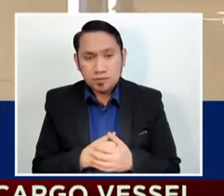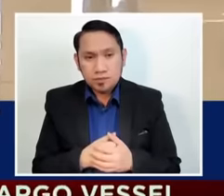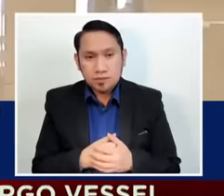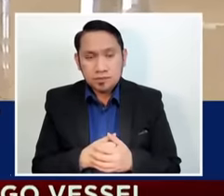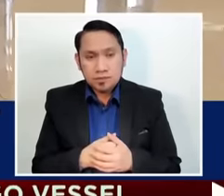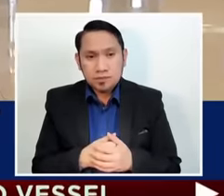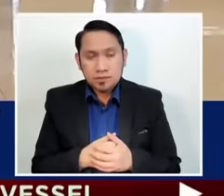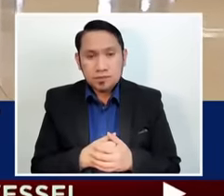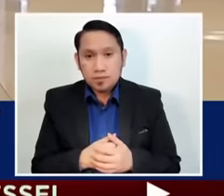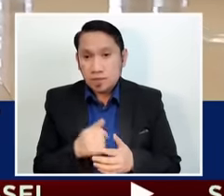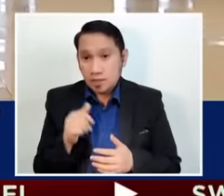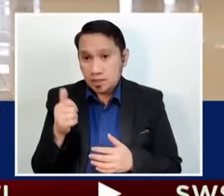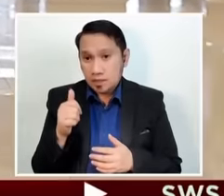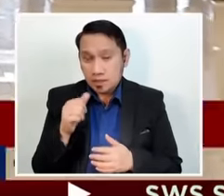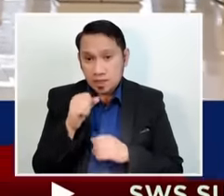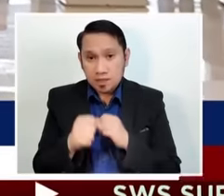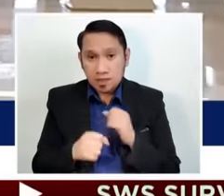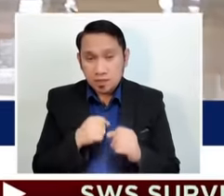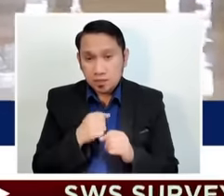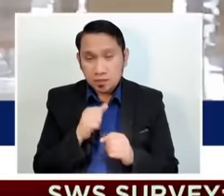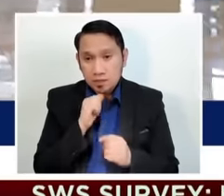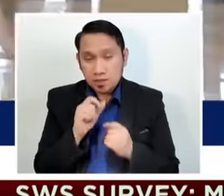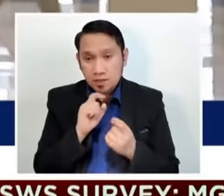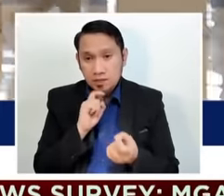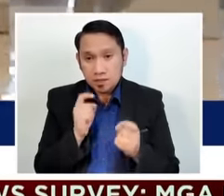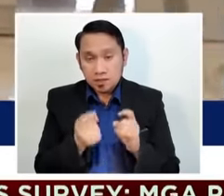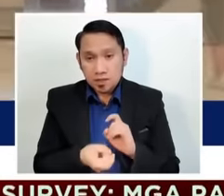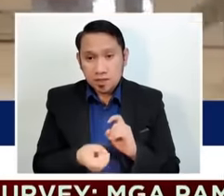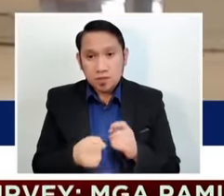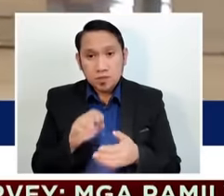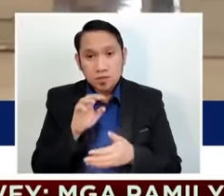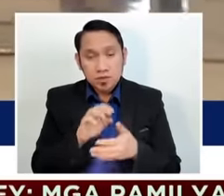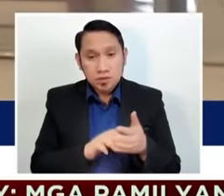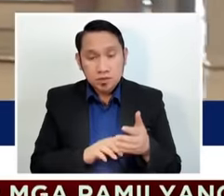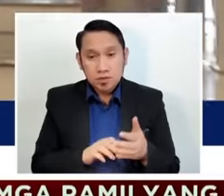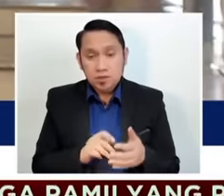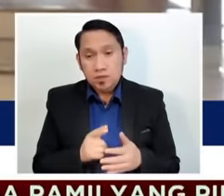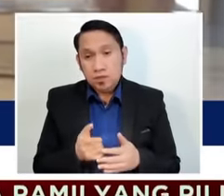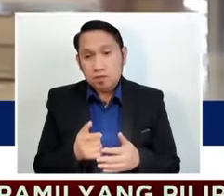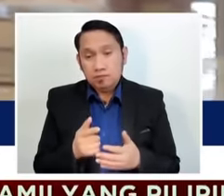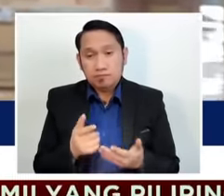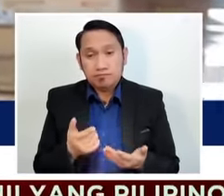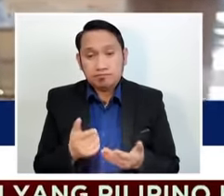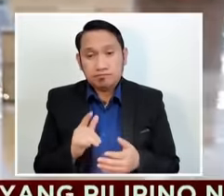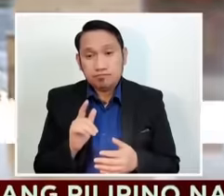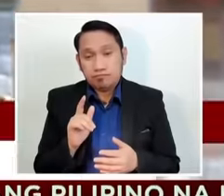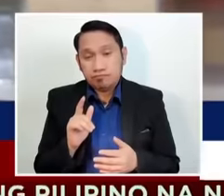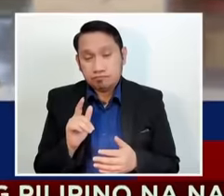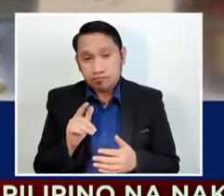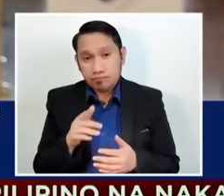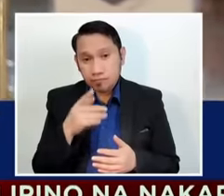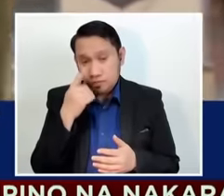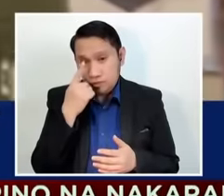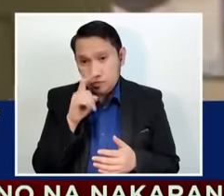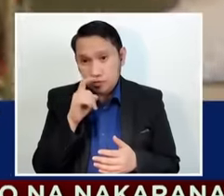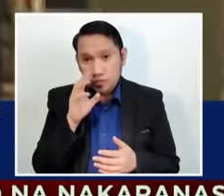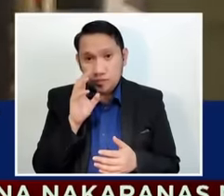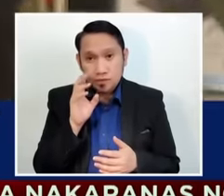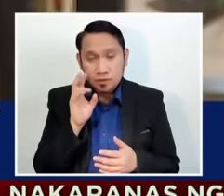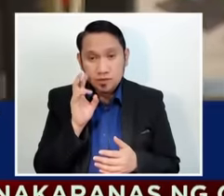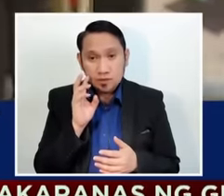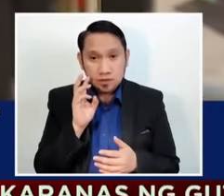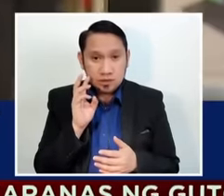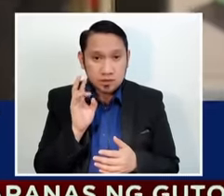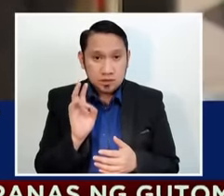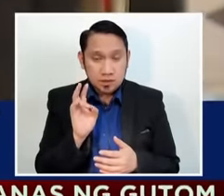Mahigit 10 taon nang hindi nababago ang diskwento at benepisyo ng mga matatandang 60 anyos pataas. Kaya